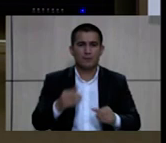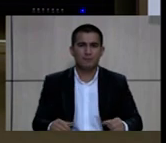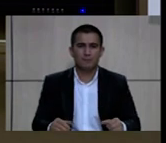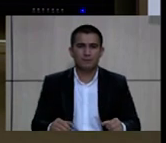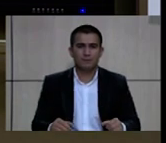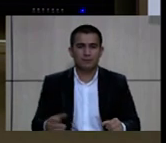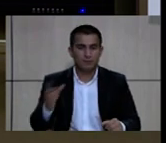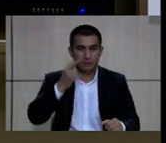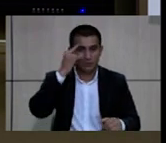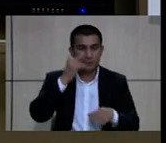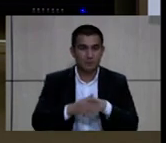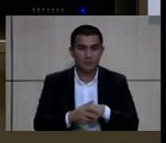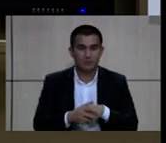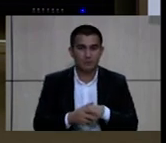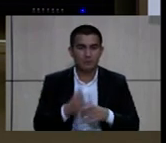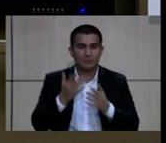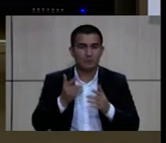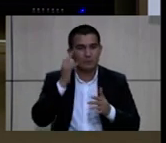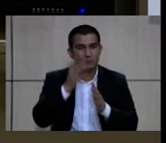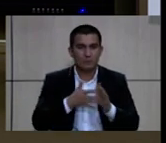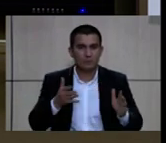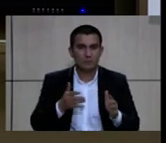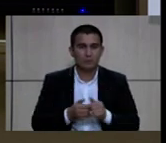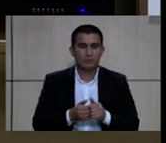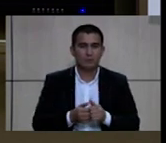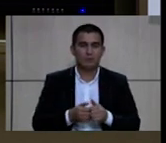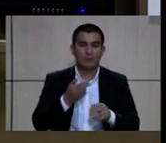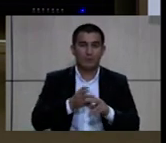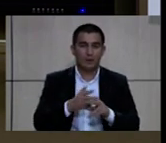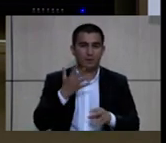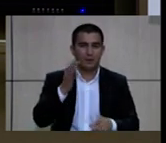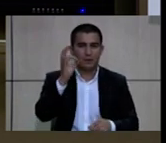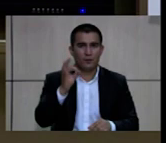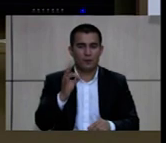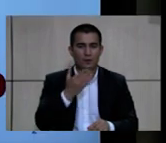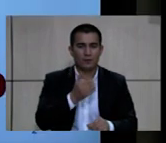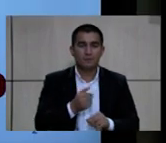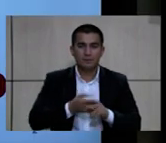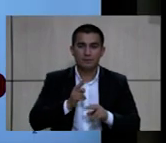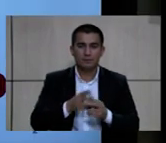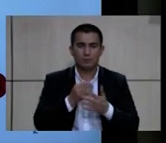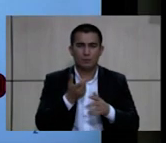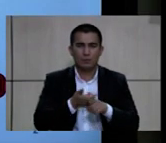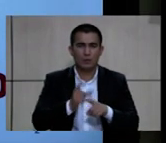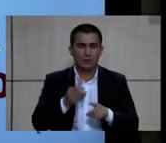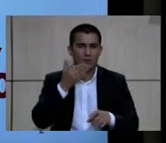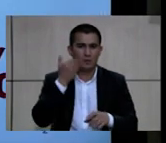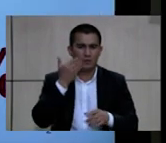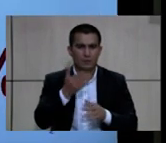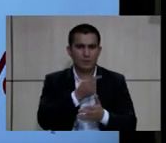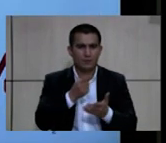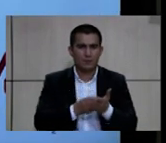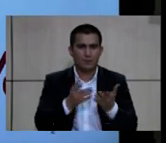O'ylab ko'rdingizmi? Demak, bu savolimizga 5%. Bundan bilingki, bu juda ham oson savol.